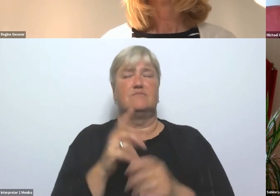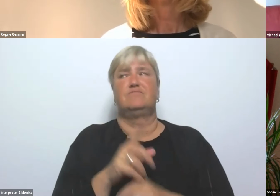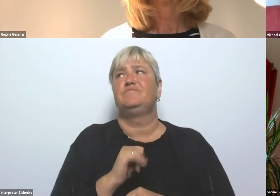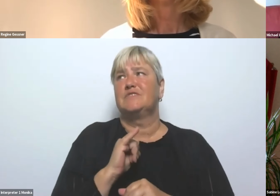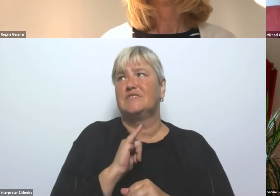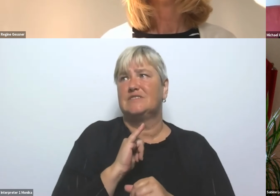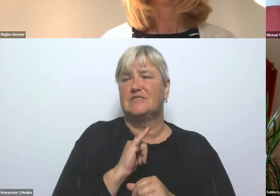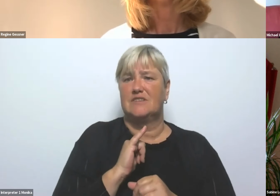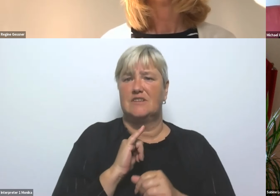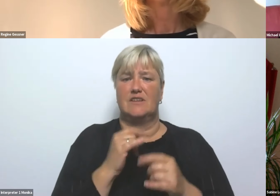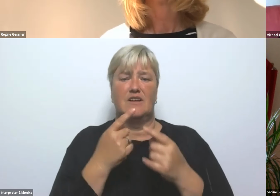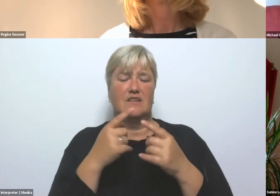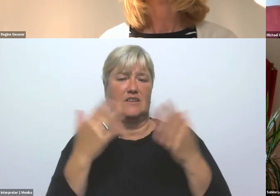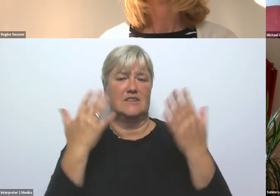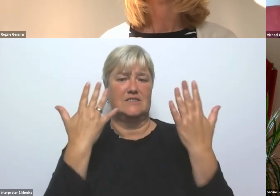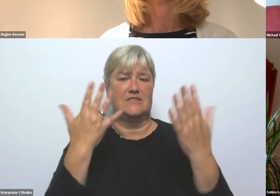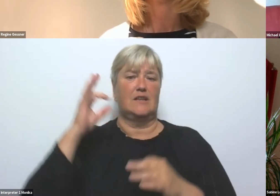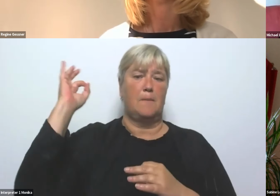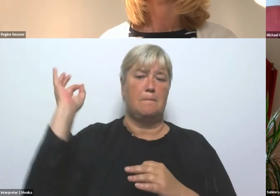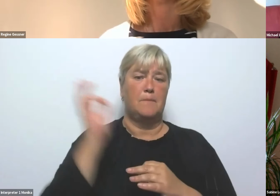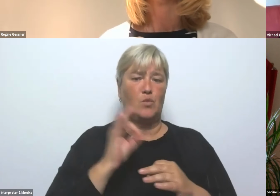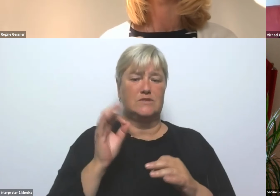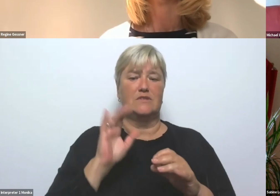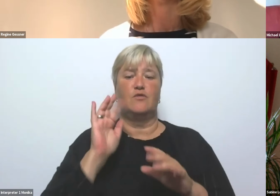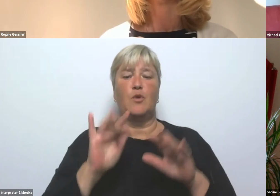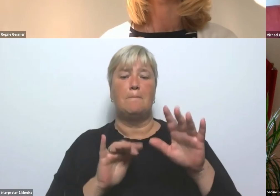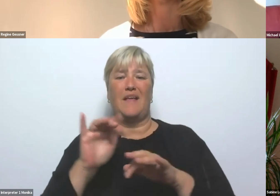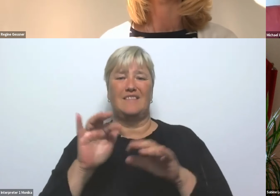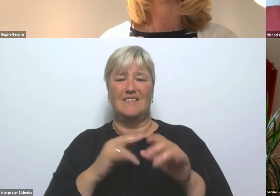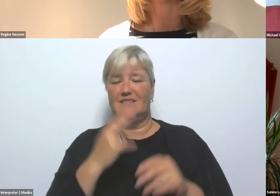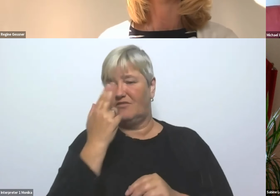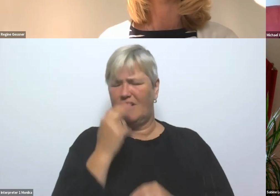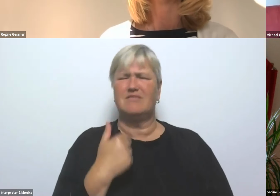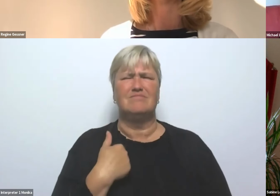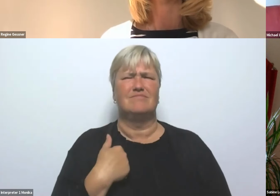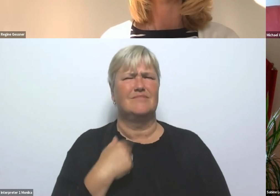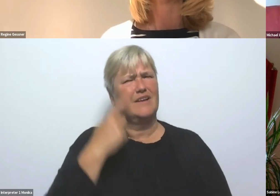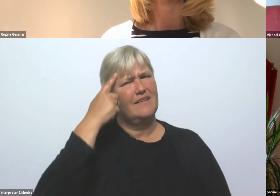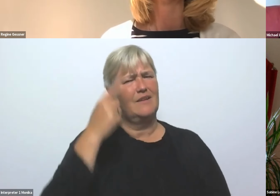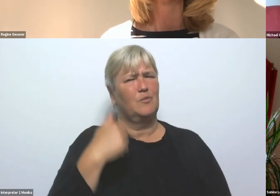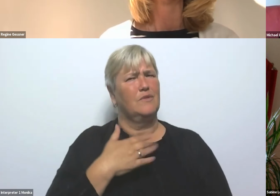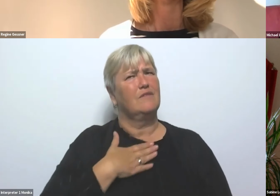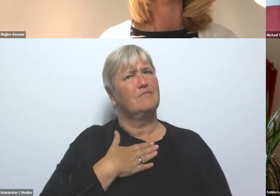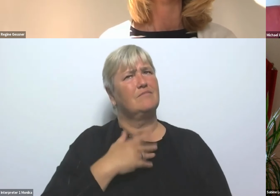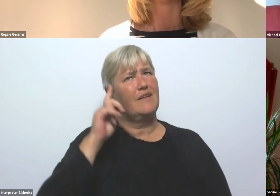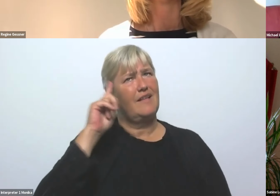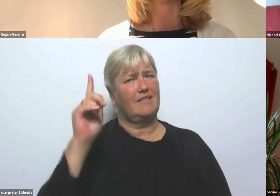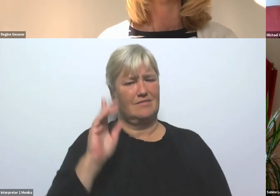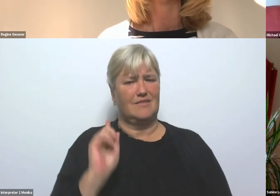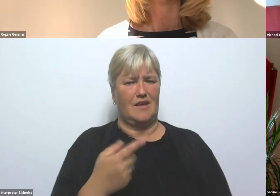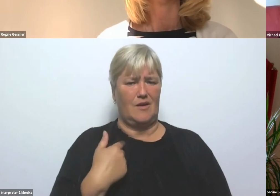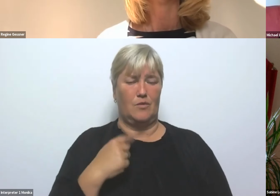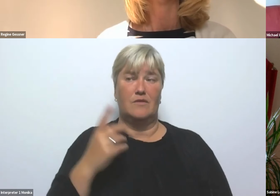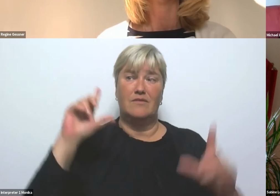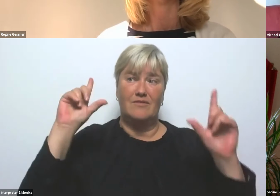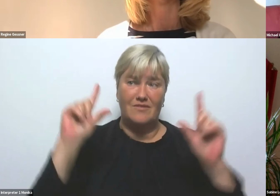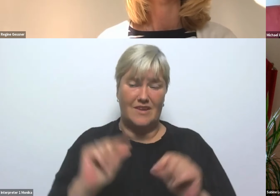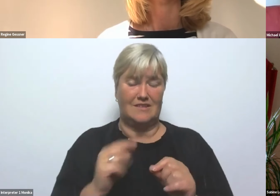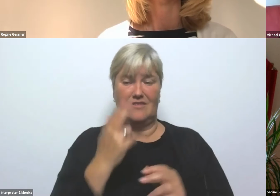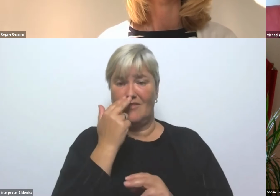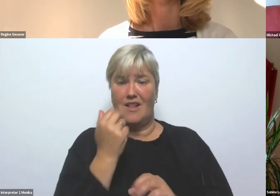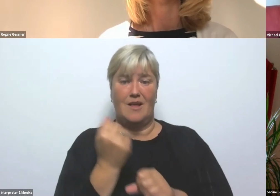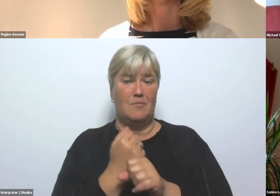von Annemarie Nebe die 10% für die Bedienfehler. Ich glaube, die kenne ich auch. Und die natürlich zu minimieren, wäre